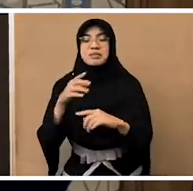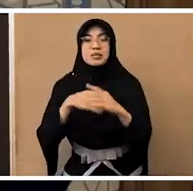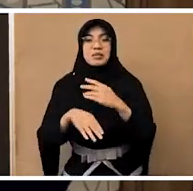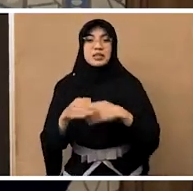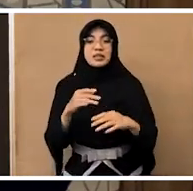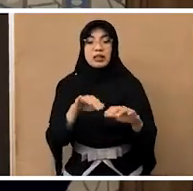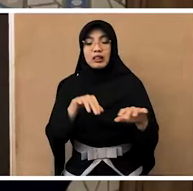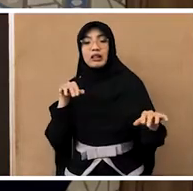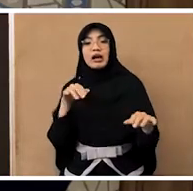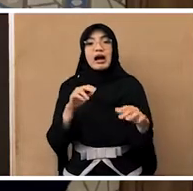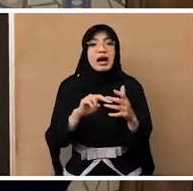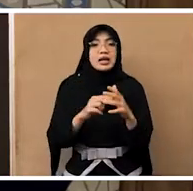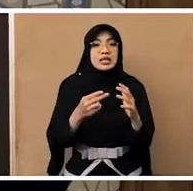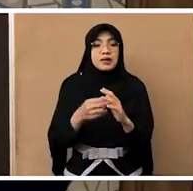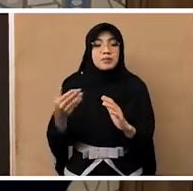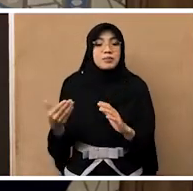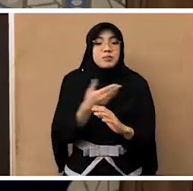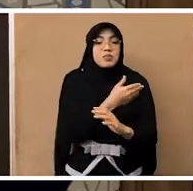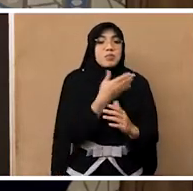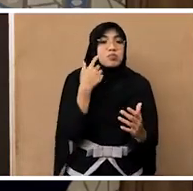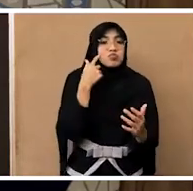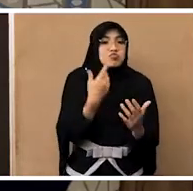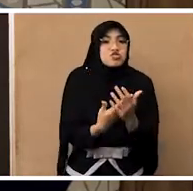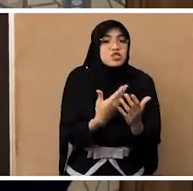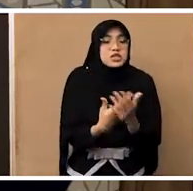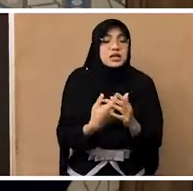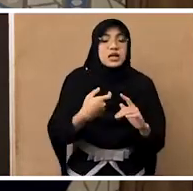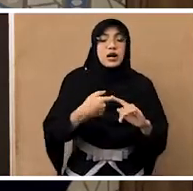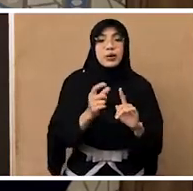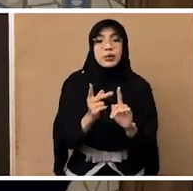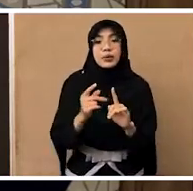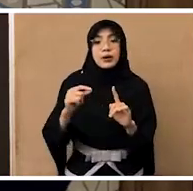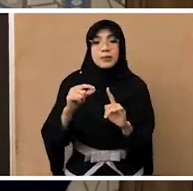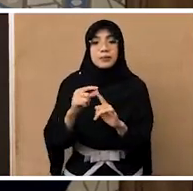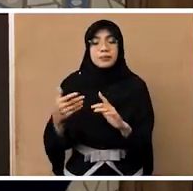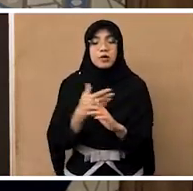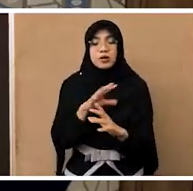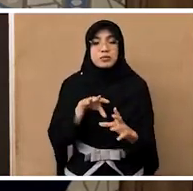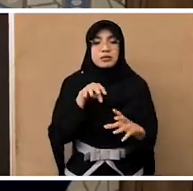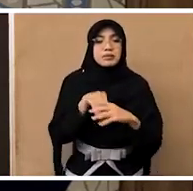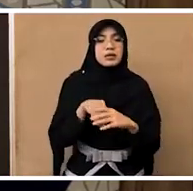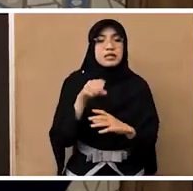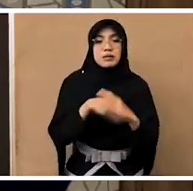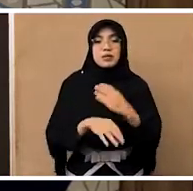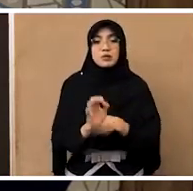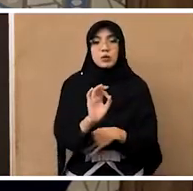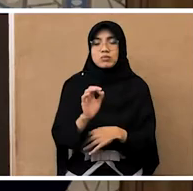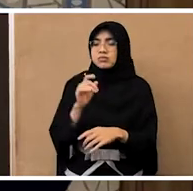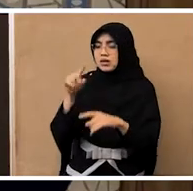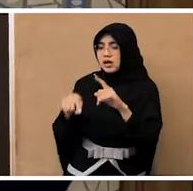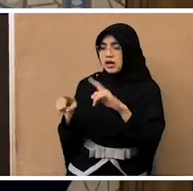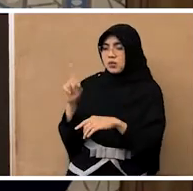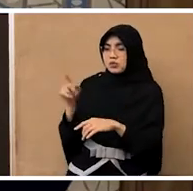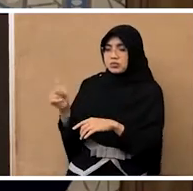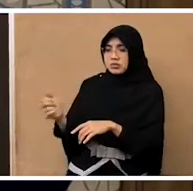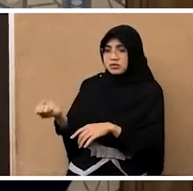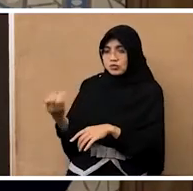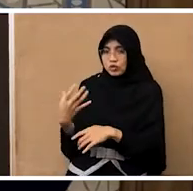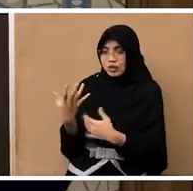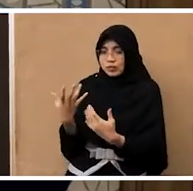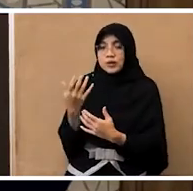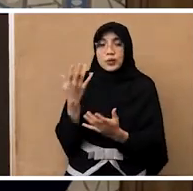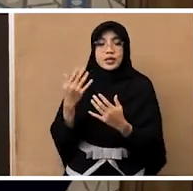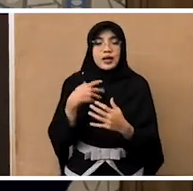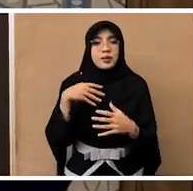bahwa memang KUHP sejak awal Tidak melibatkan pembahasannya Tidak melibatkan teman-teman disabilitas ragam apa aja kalau bisa digambarkan